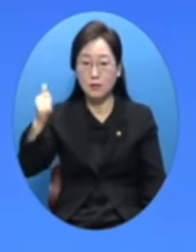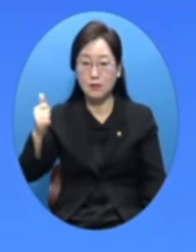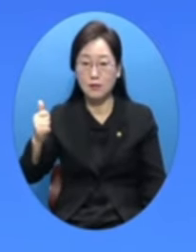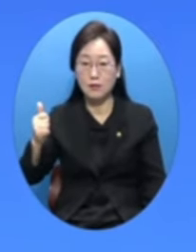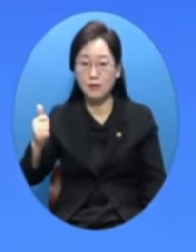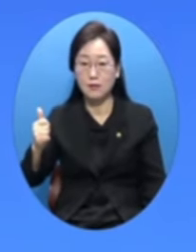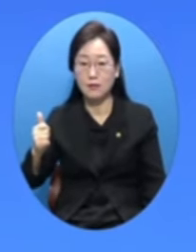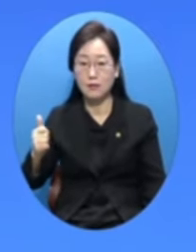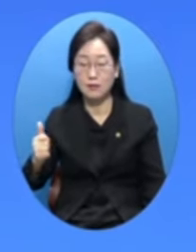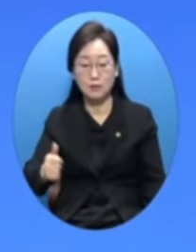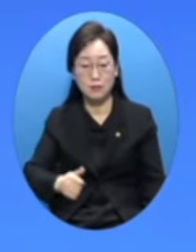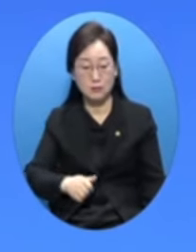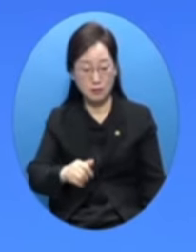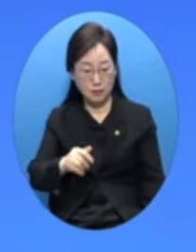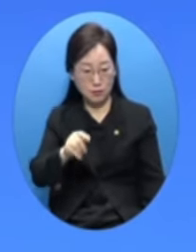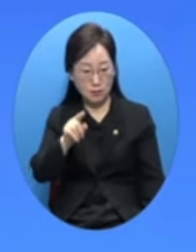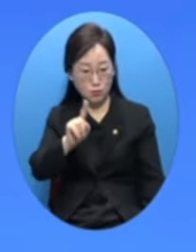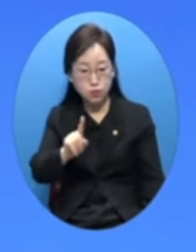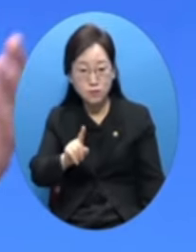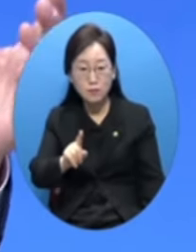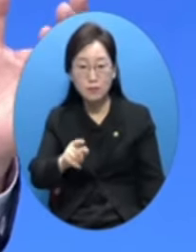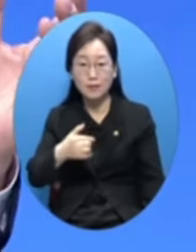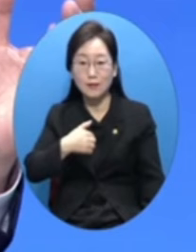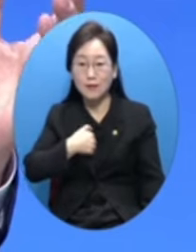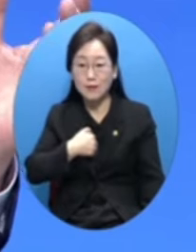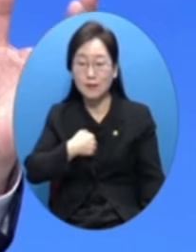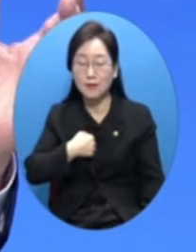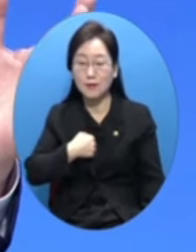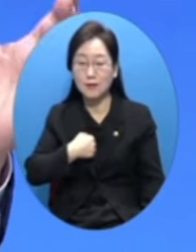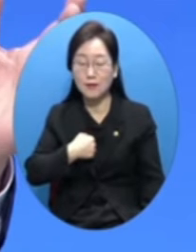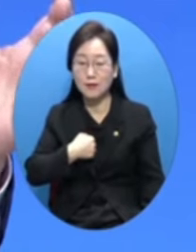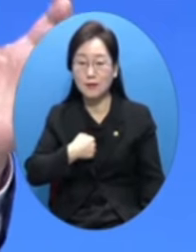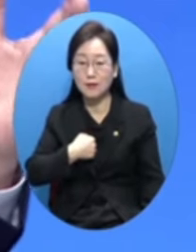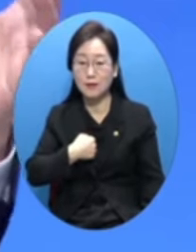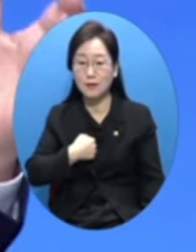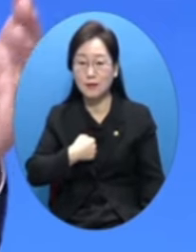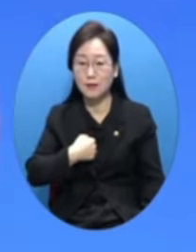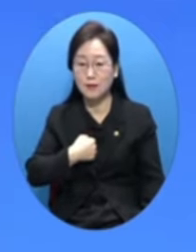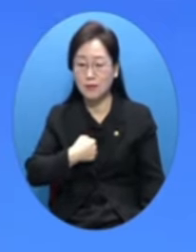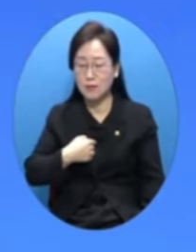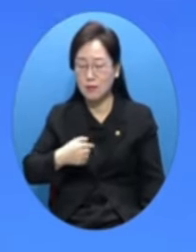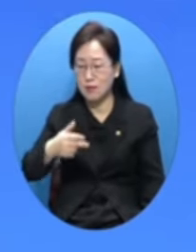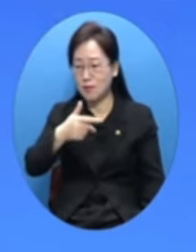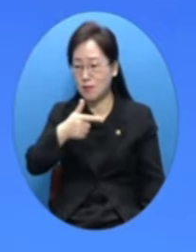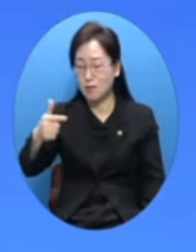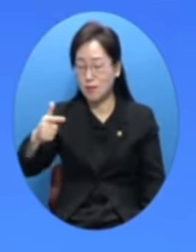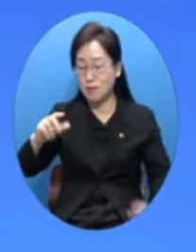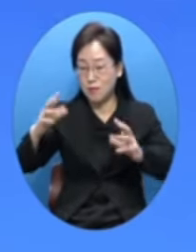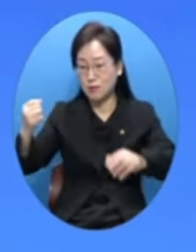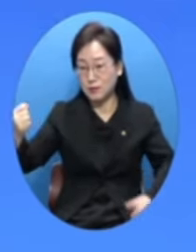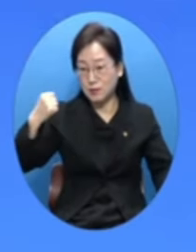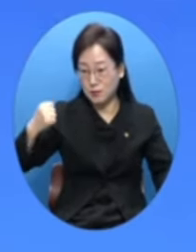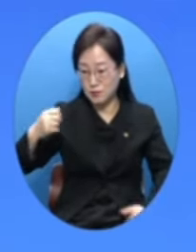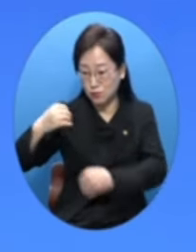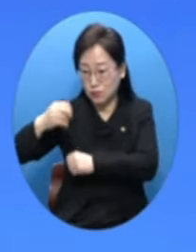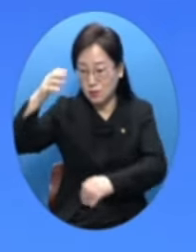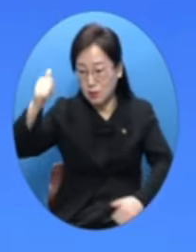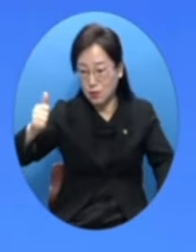아니, 내가 이 대국의 군대 장관이